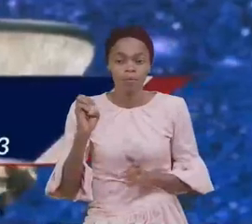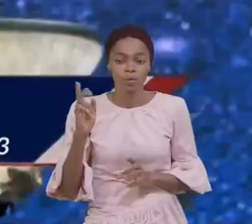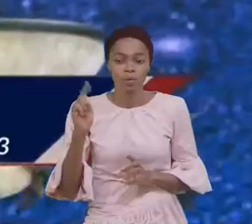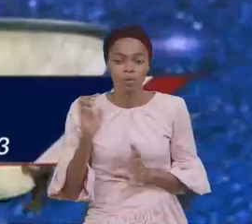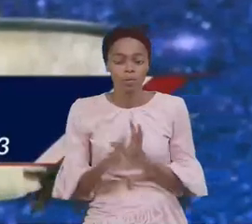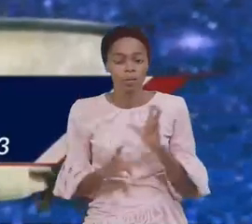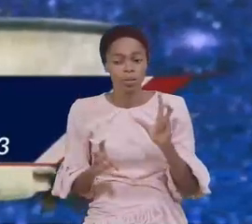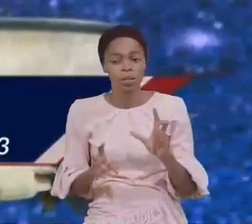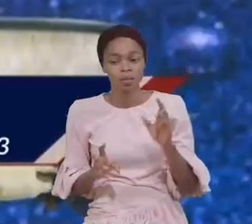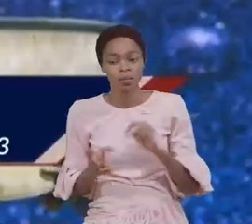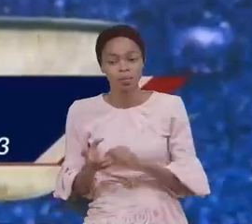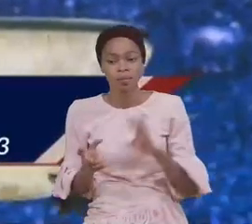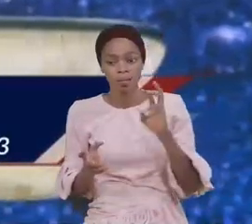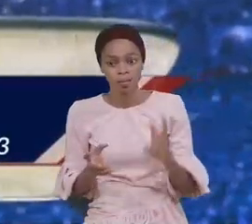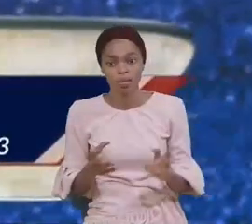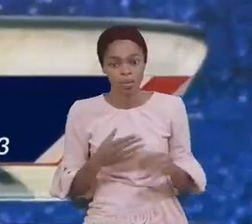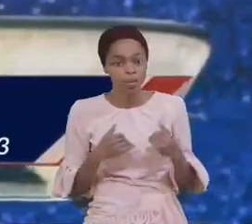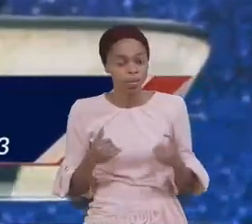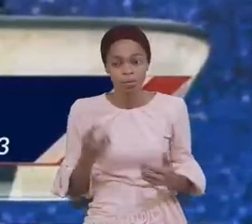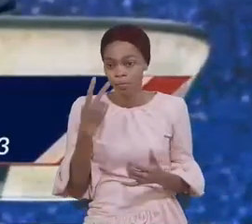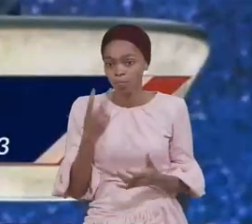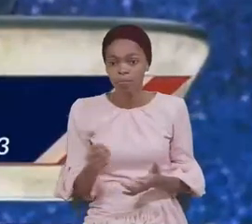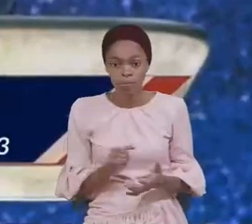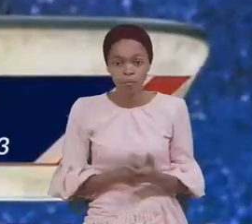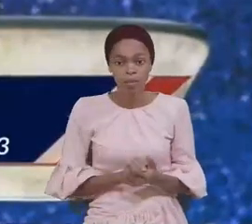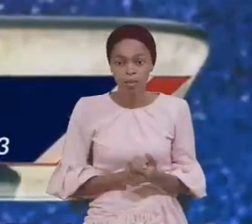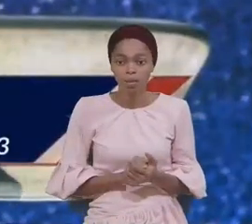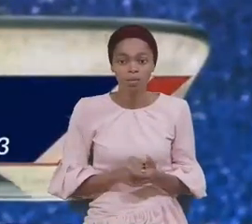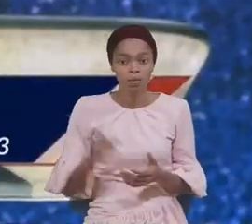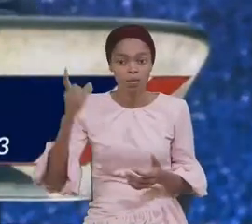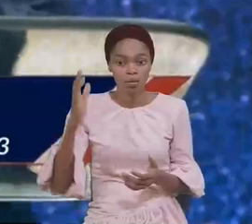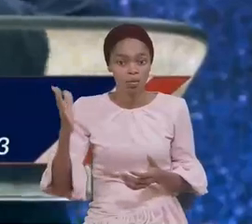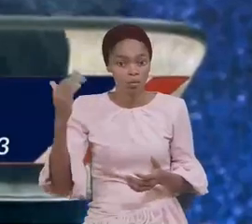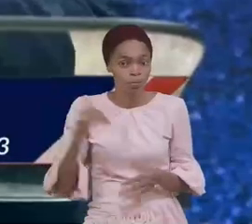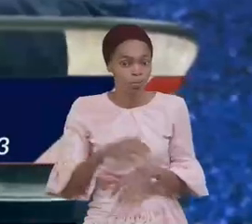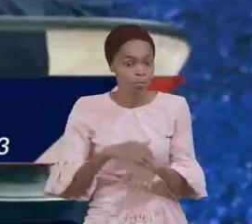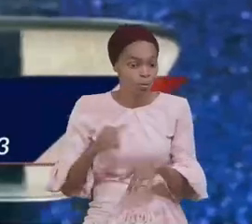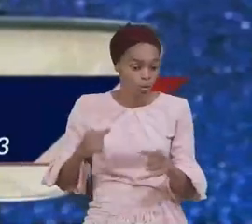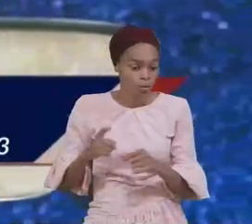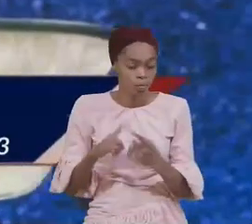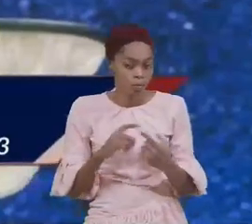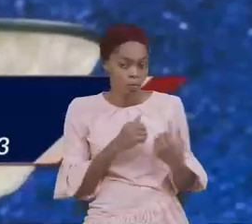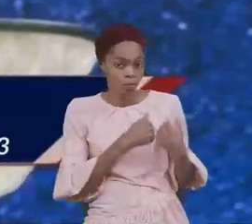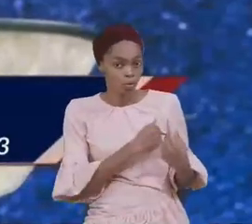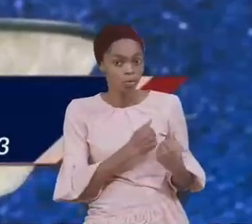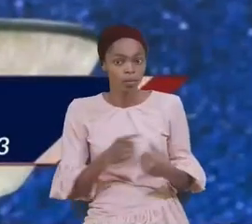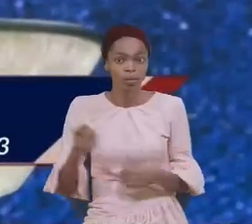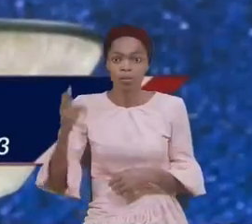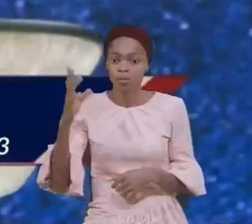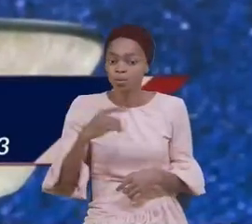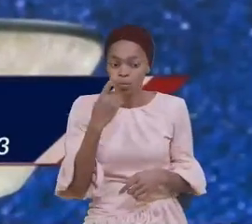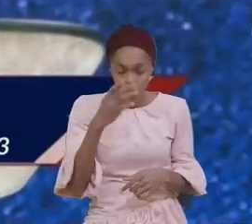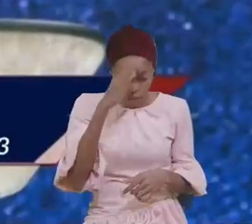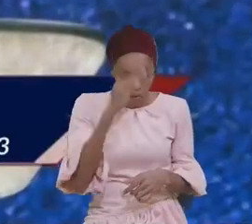31, il les appelle ici au temps de Moïse, il les appelait au courage. Deutéronome 31, verset 6,